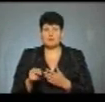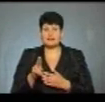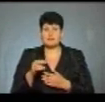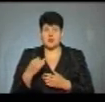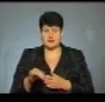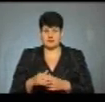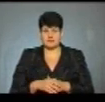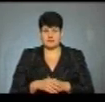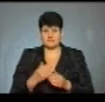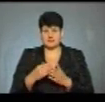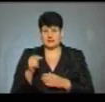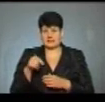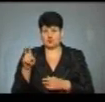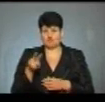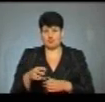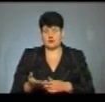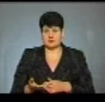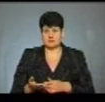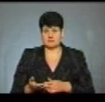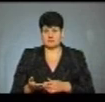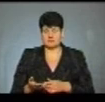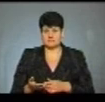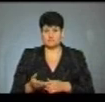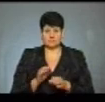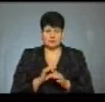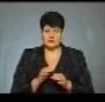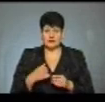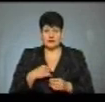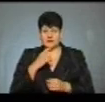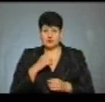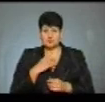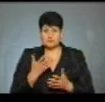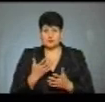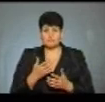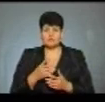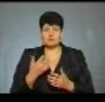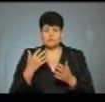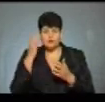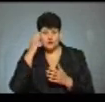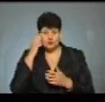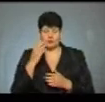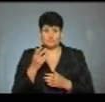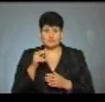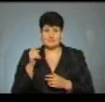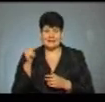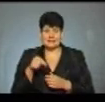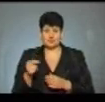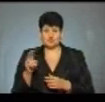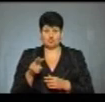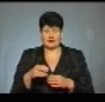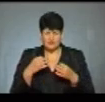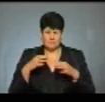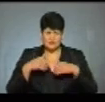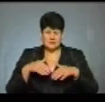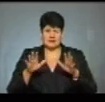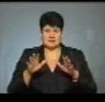зараз. Близько $1000. Прекрасно. То, ну, я не розумію, якщо він зараз в чорному $1000 коштує, то чому його не відпустити, і